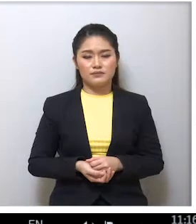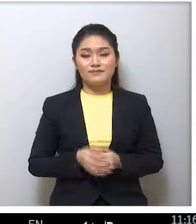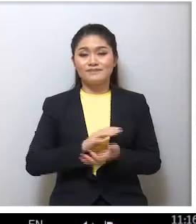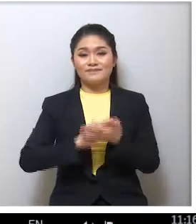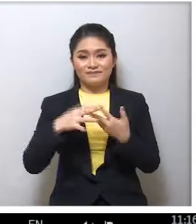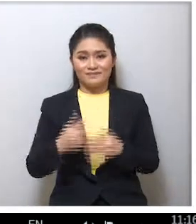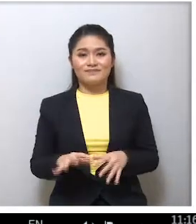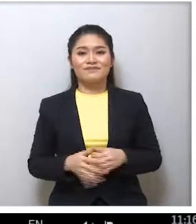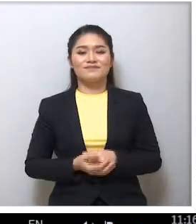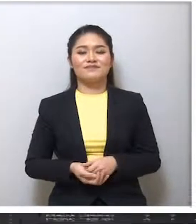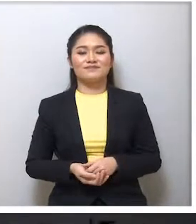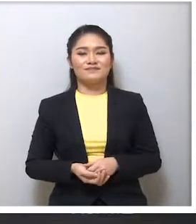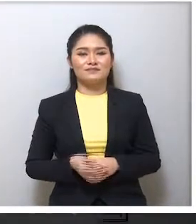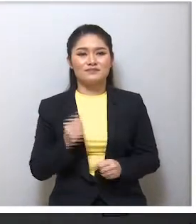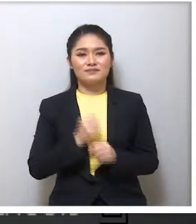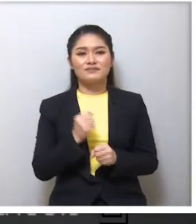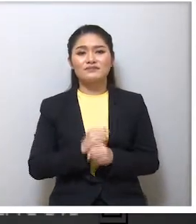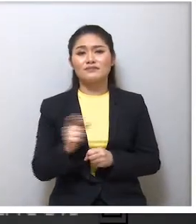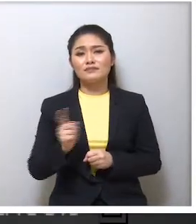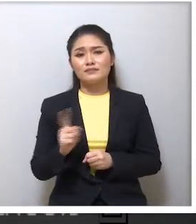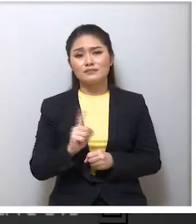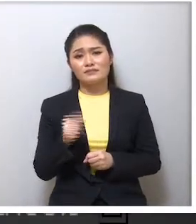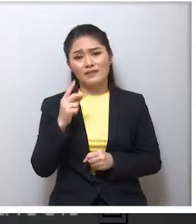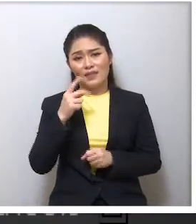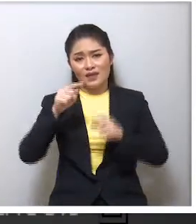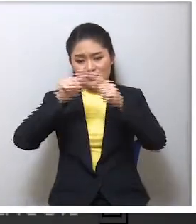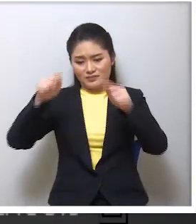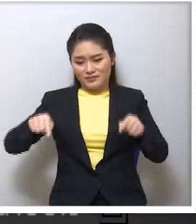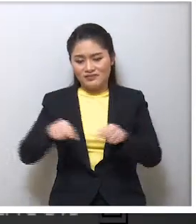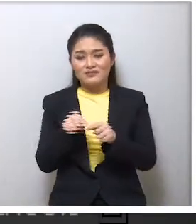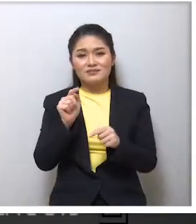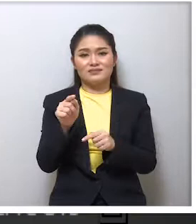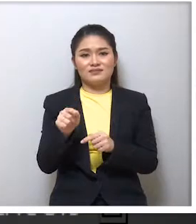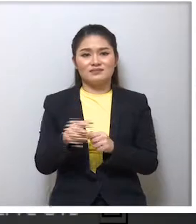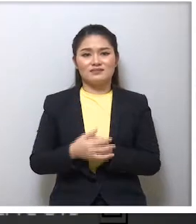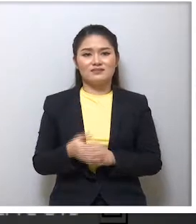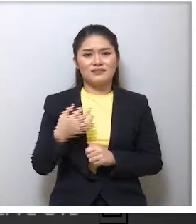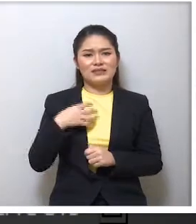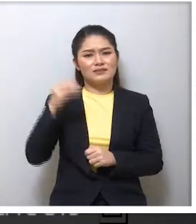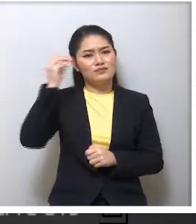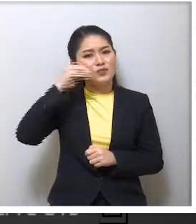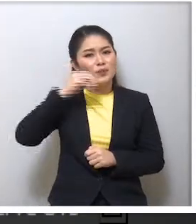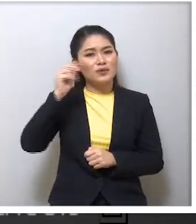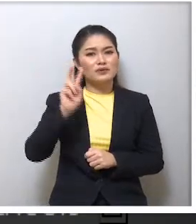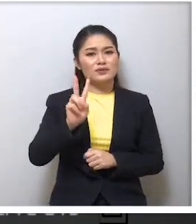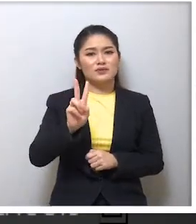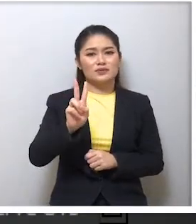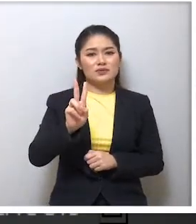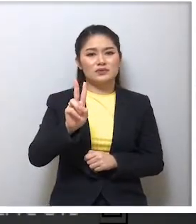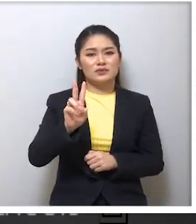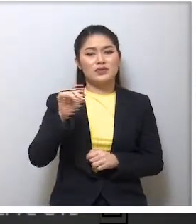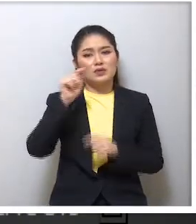เสร็จแล้วเราก็จะได้พวกนี้ขึ้นมาใช่ไหมครับสิ่งที่เราใช้บ่อยก็จะเป็นจุด